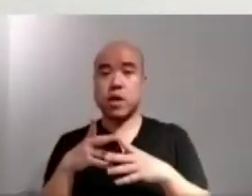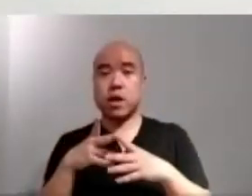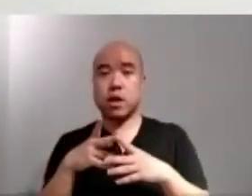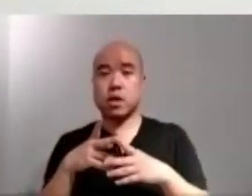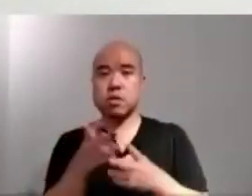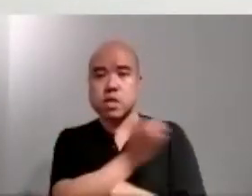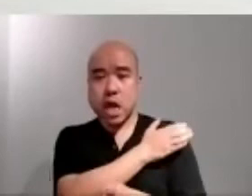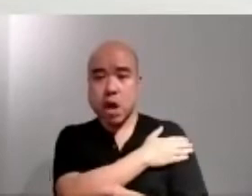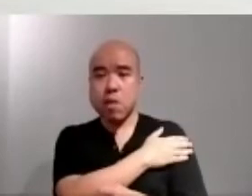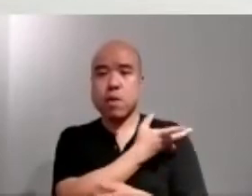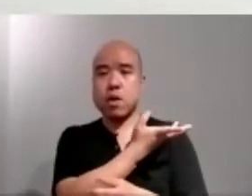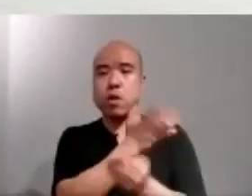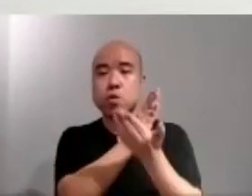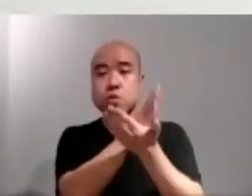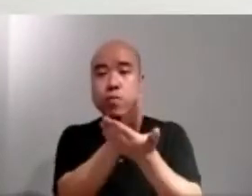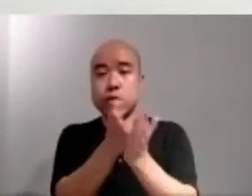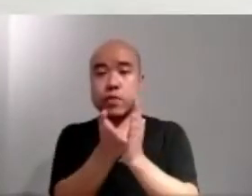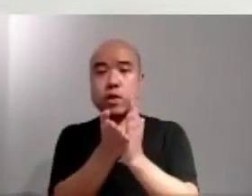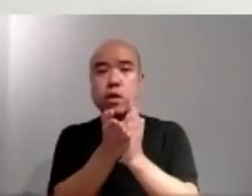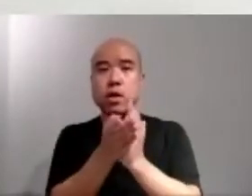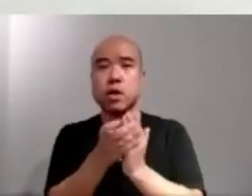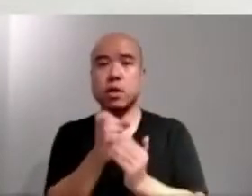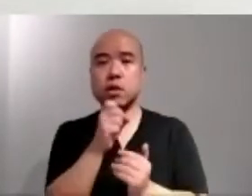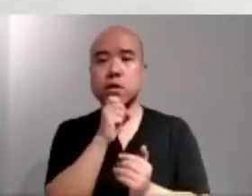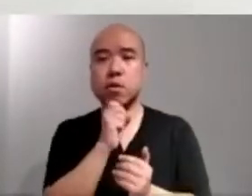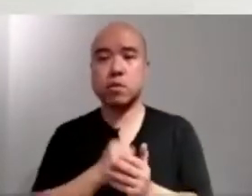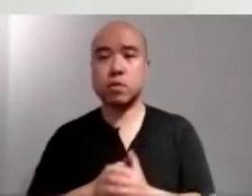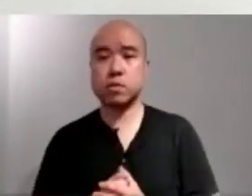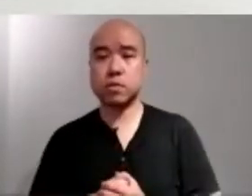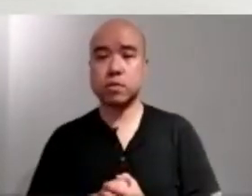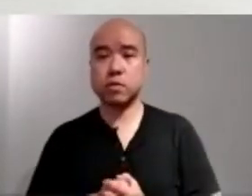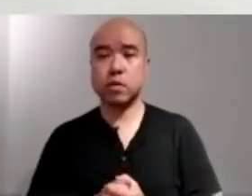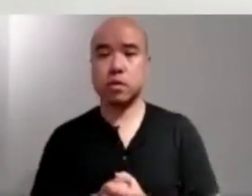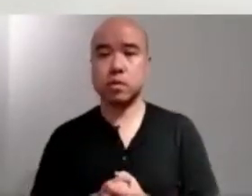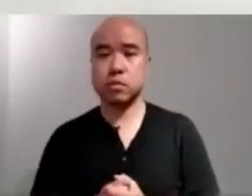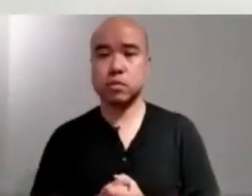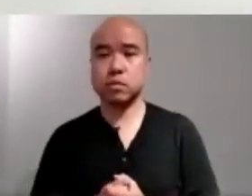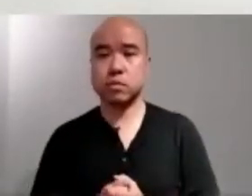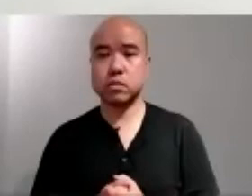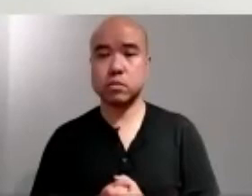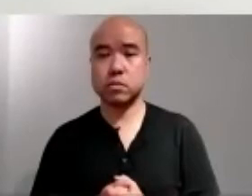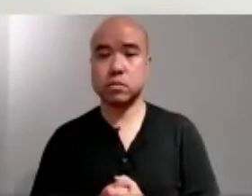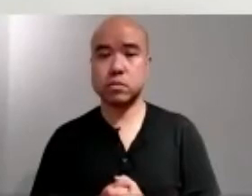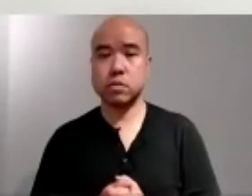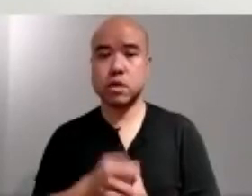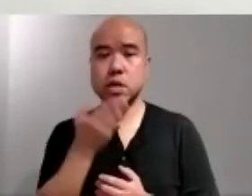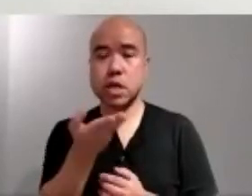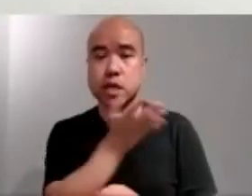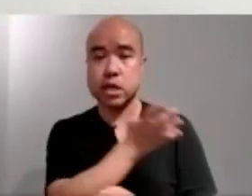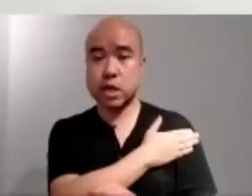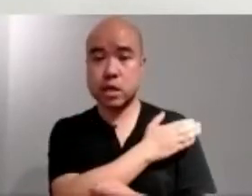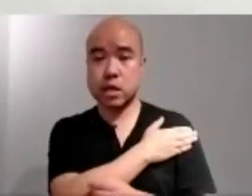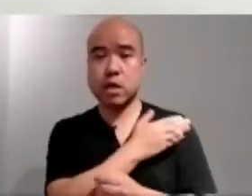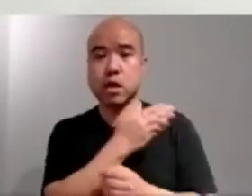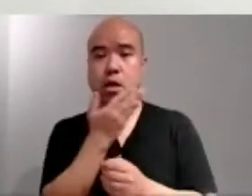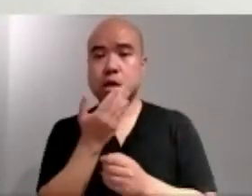嘅责任嘅。无论你嘅能力去到边一度，以你嘅能力去为社会做一啲嘢，同埋承担一啲嘢，呢个系我觉